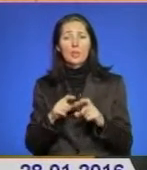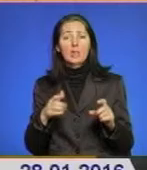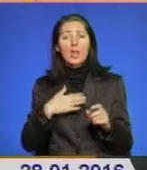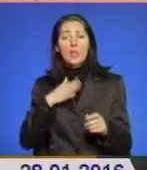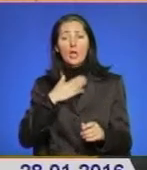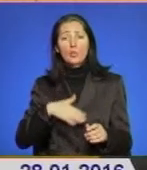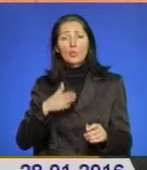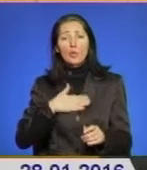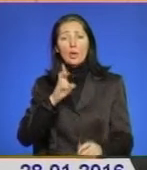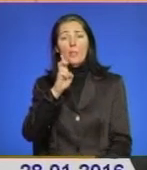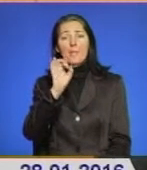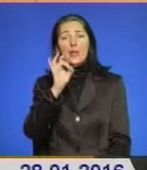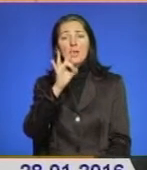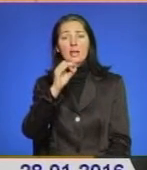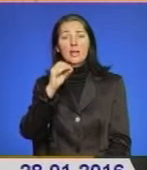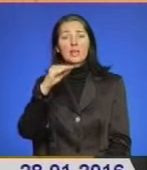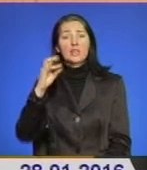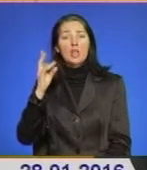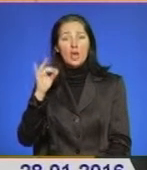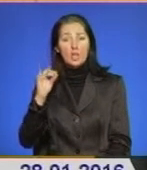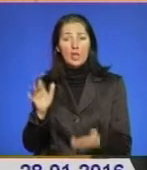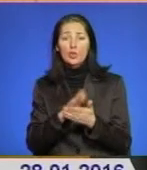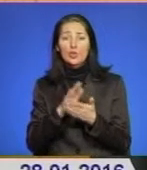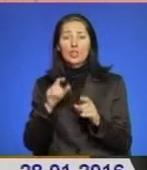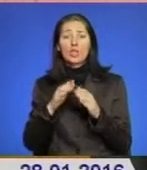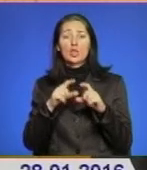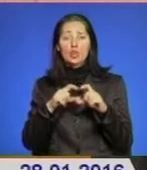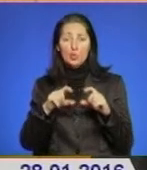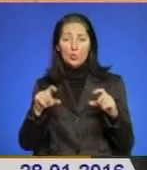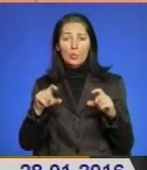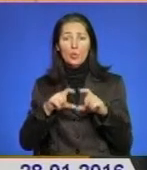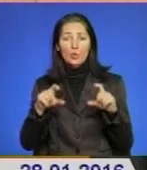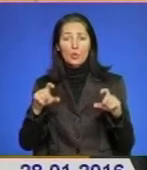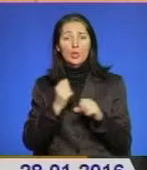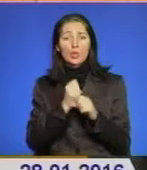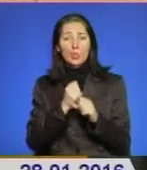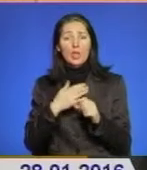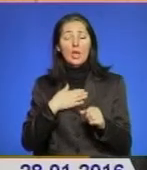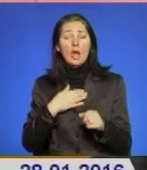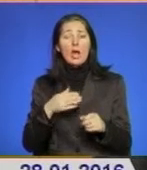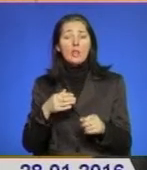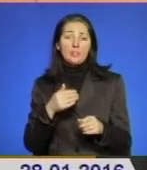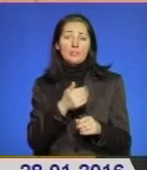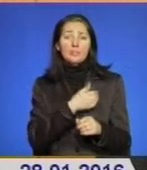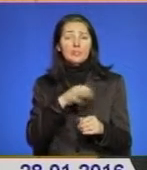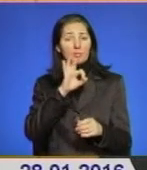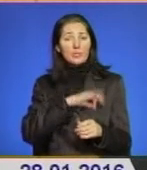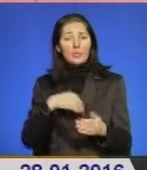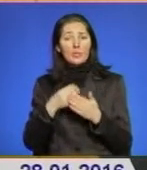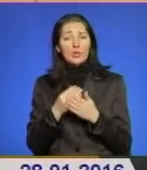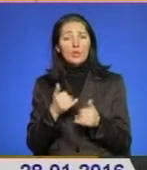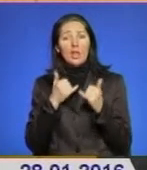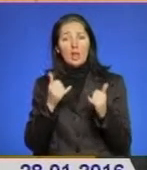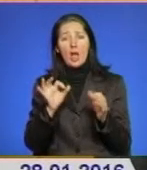Бережанах очисні споруди зробили. Я взагалі сторонник використання коштів якраз на саме на такі